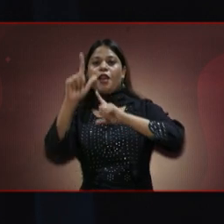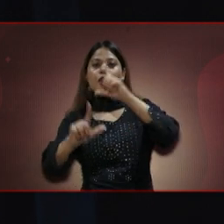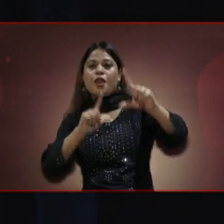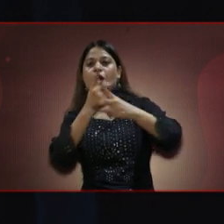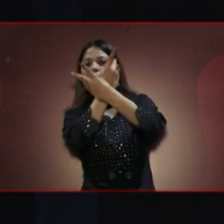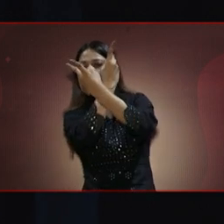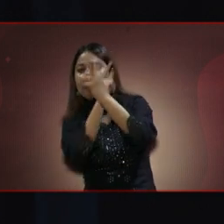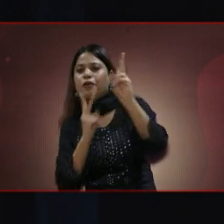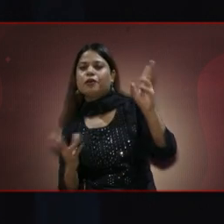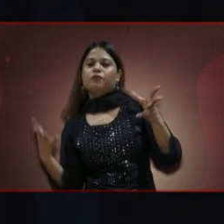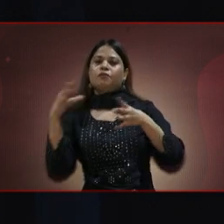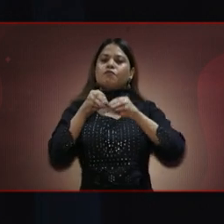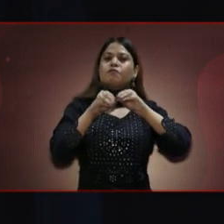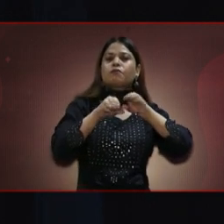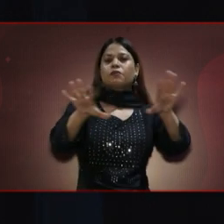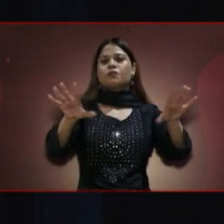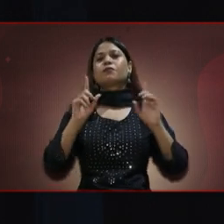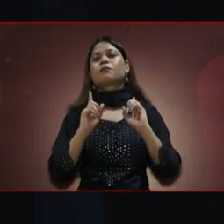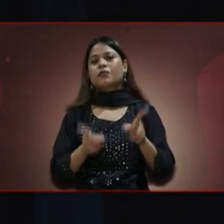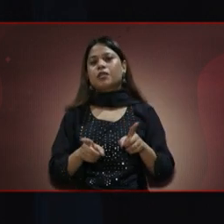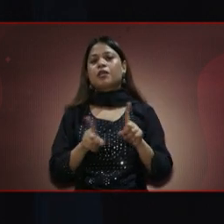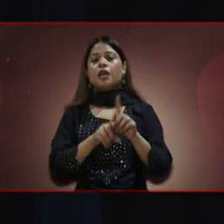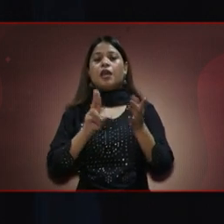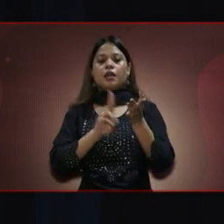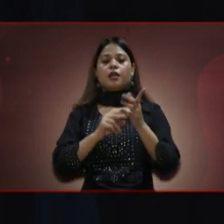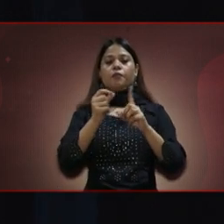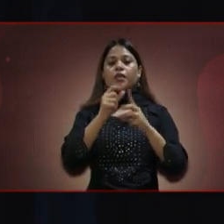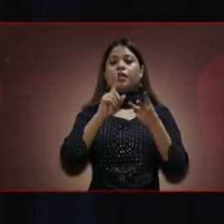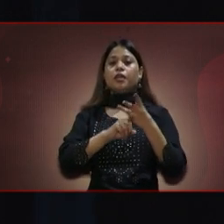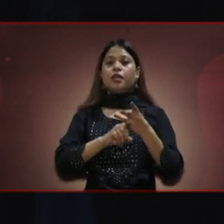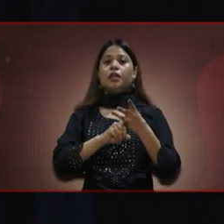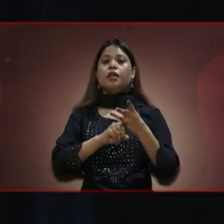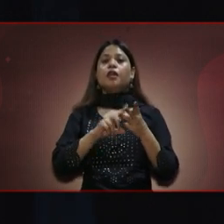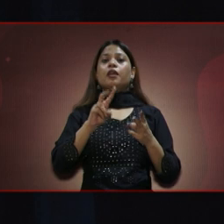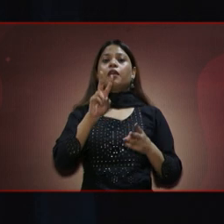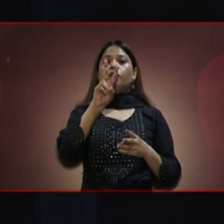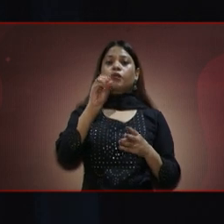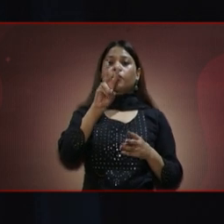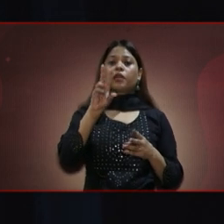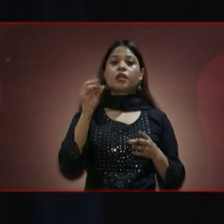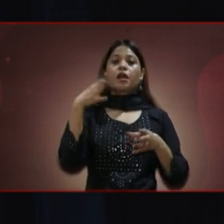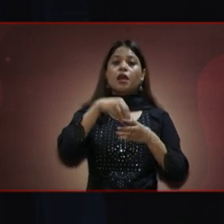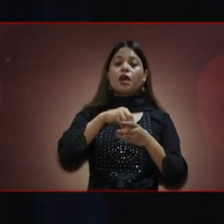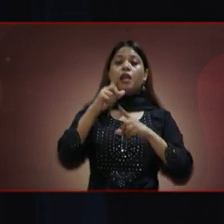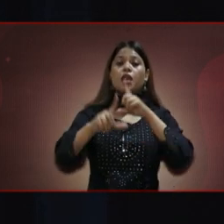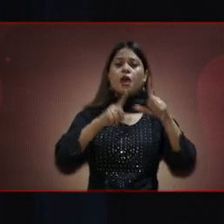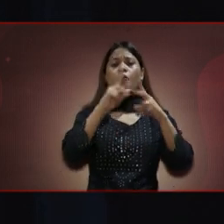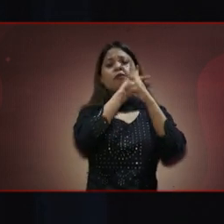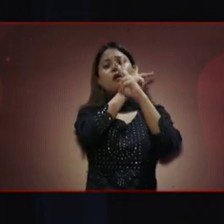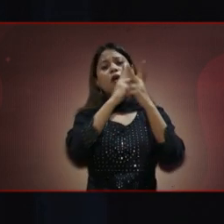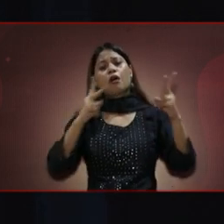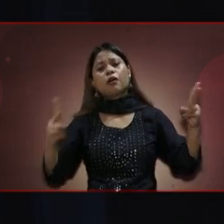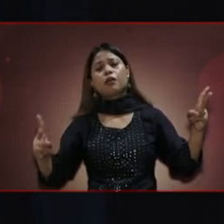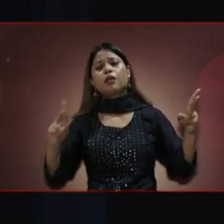प्रधानमंत्री नरेंद्र मोदी जी ने NEP को एनविजन करते हुए कहा, भारत की सभी भाषा